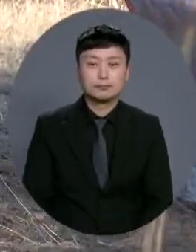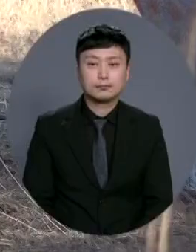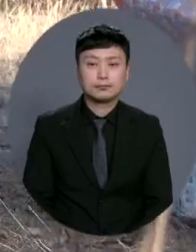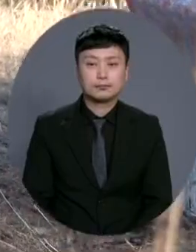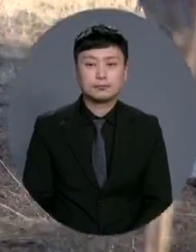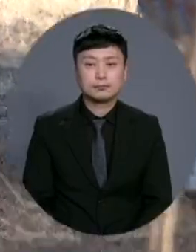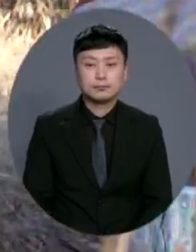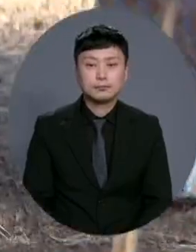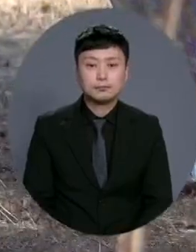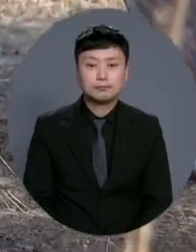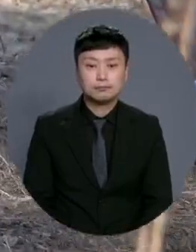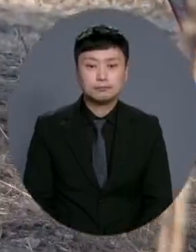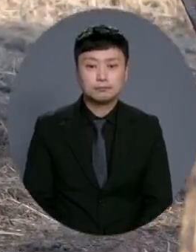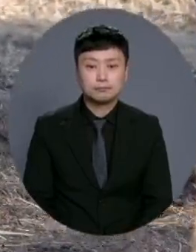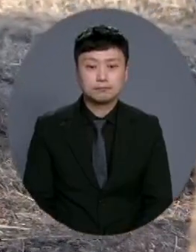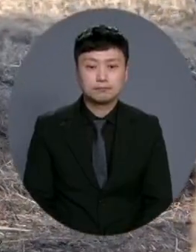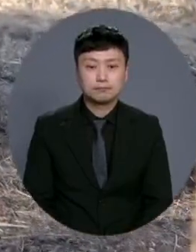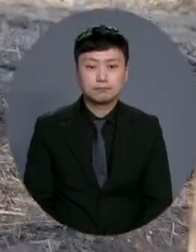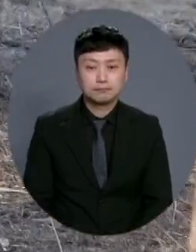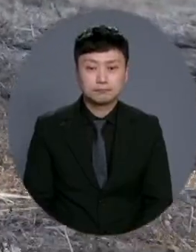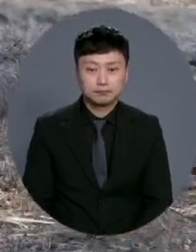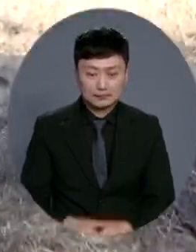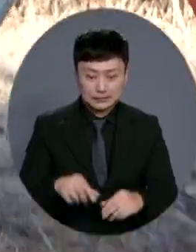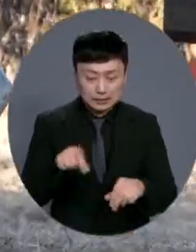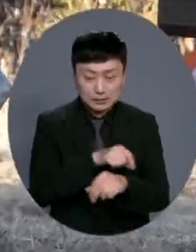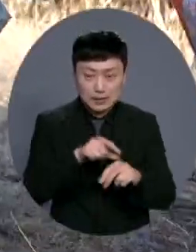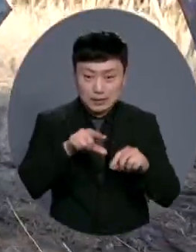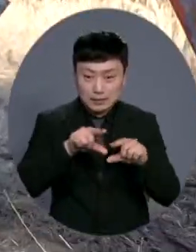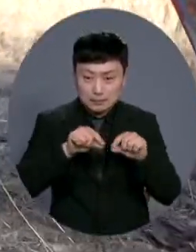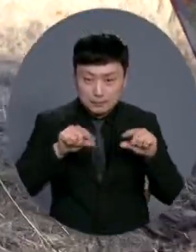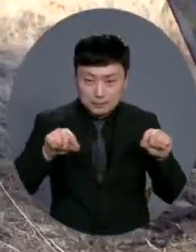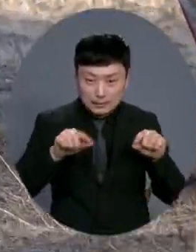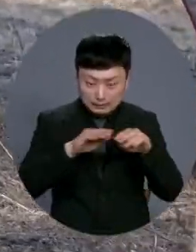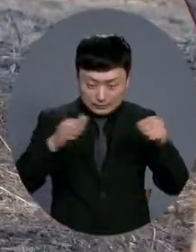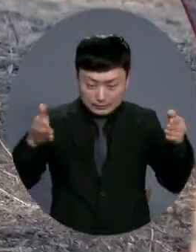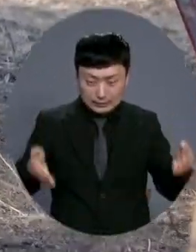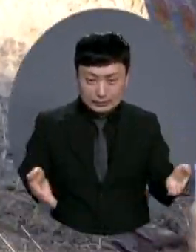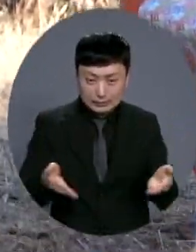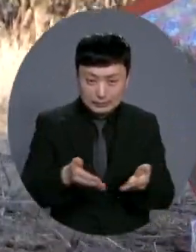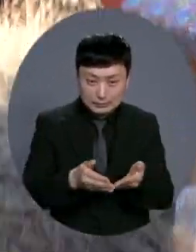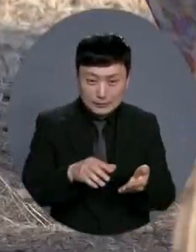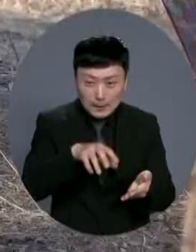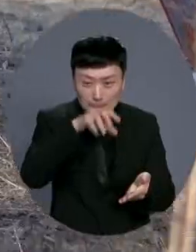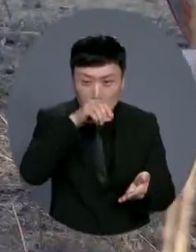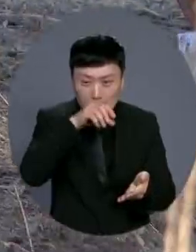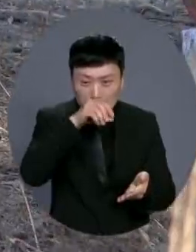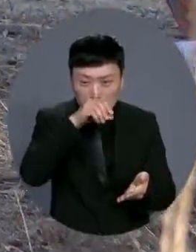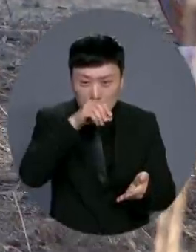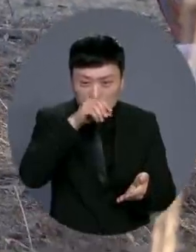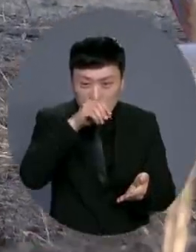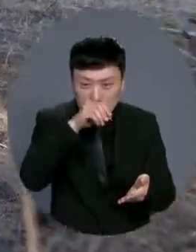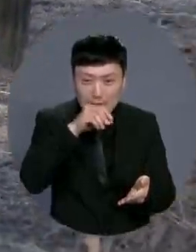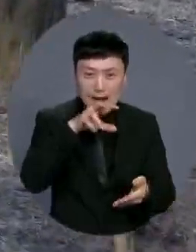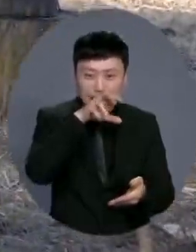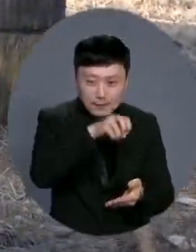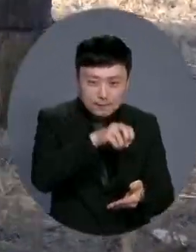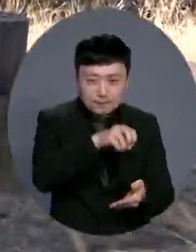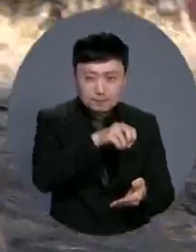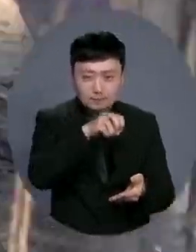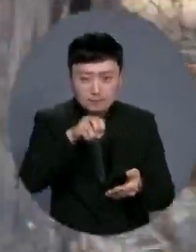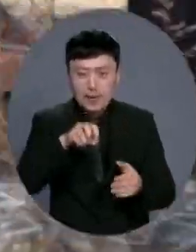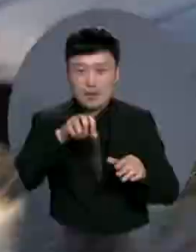기자입니다 식이든 선물상자에 조심스럽게 근하 호 마내 상 모서리를야지